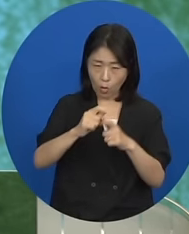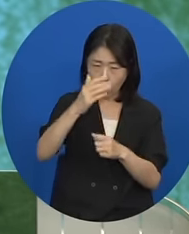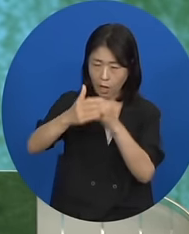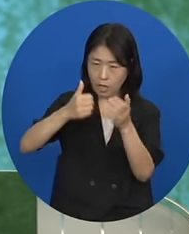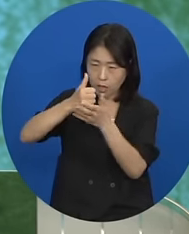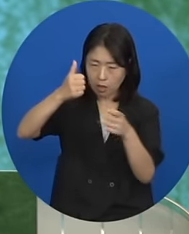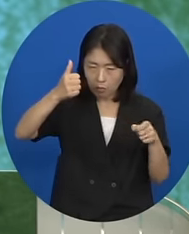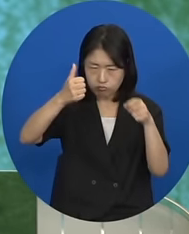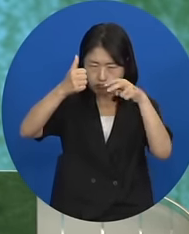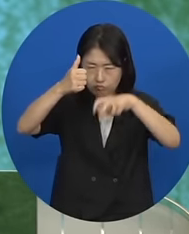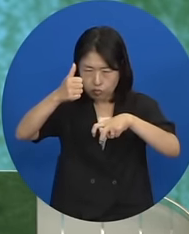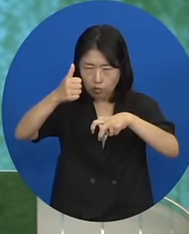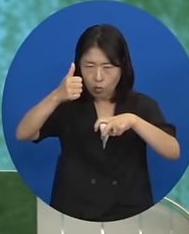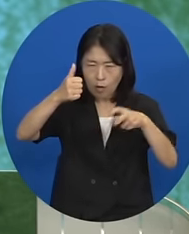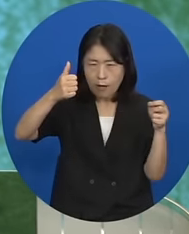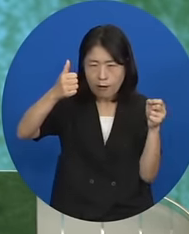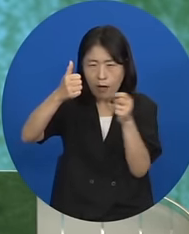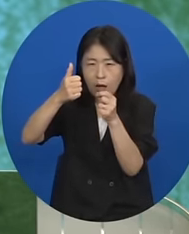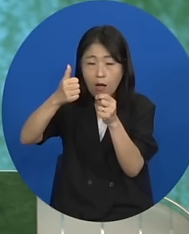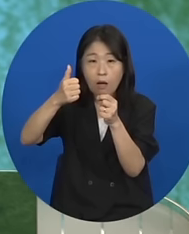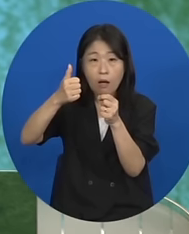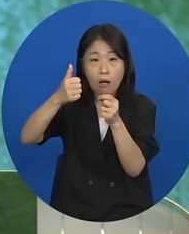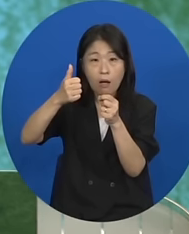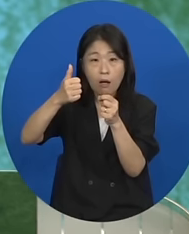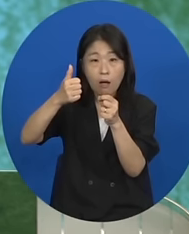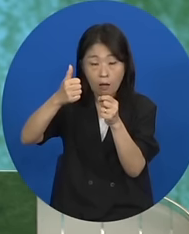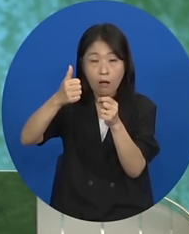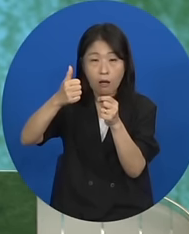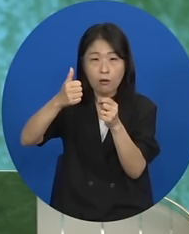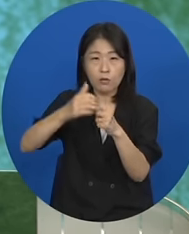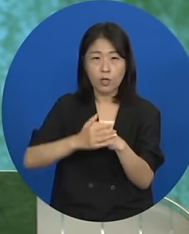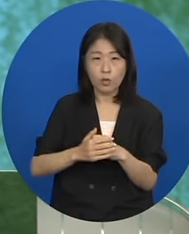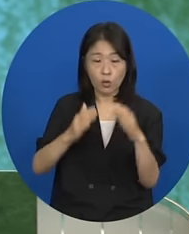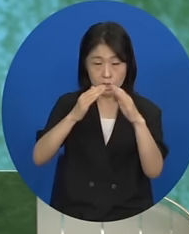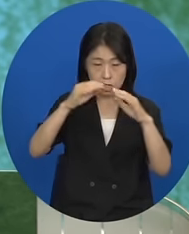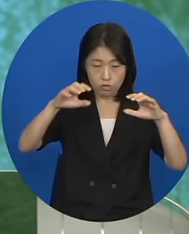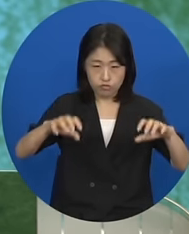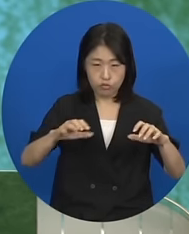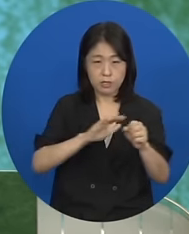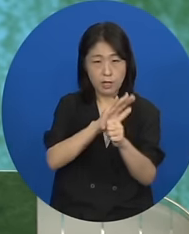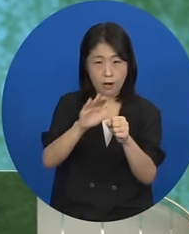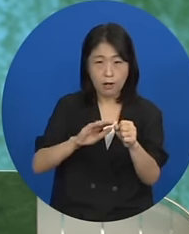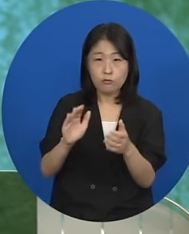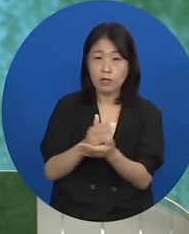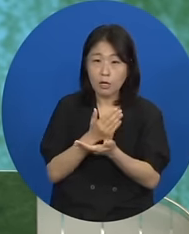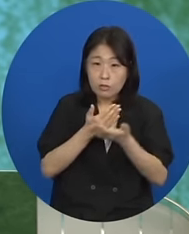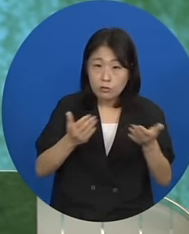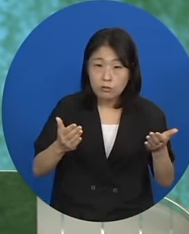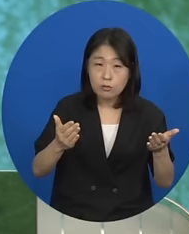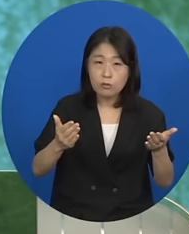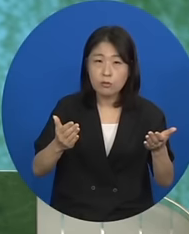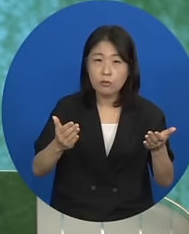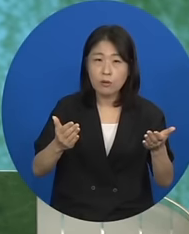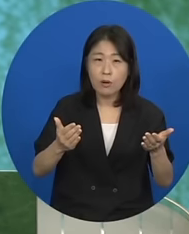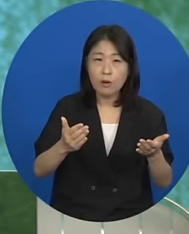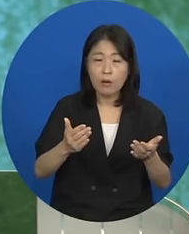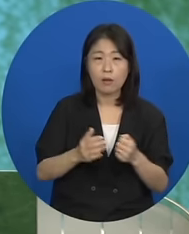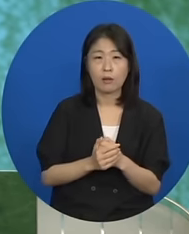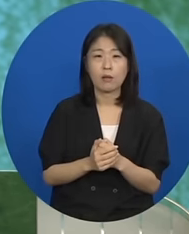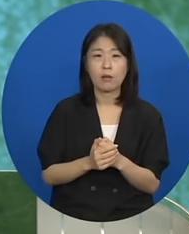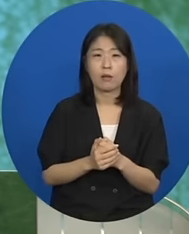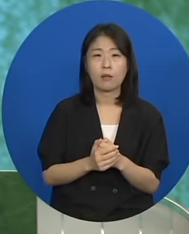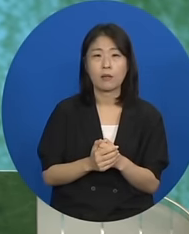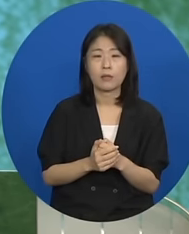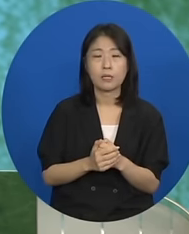더 사랑하게 되셨습니까 그래서 더 이웃을 내몸과 같이 사랑하며 나누게 되셨습니까 그렇다고 한다면 정말 복받은